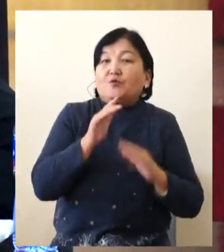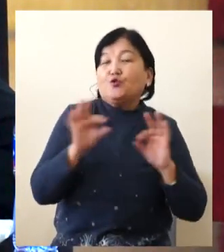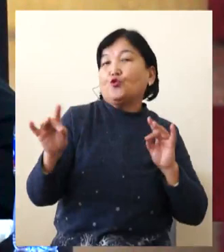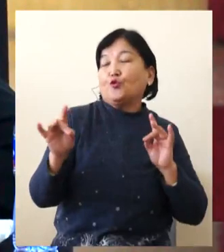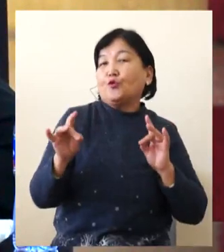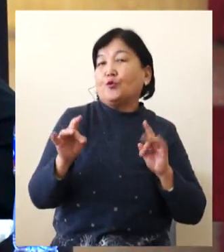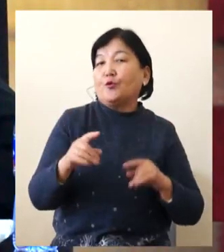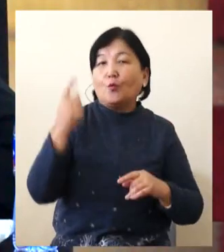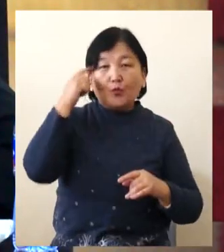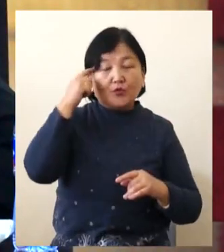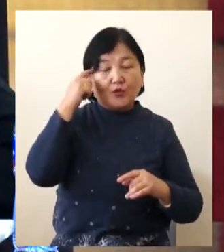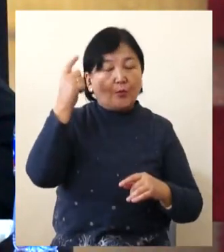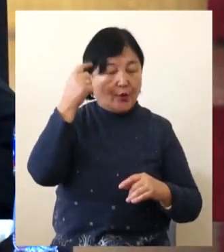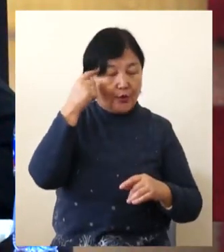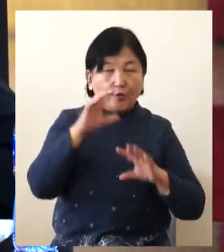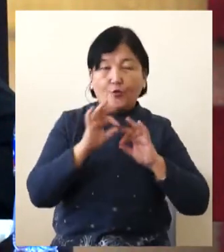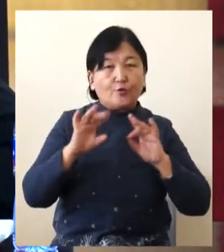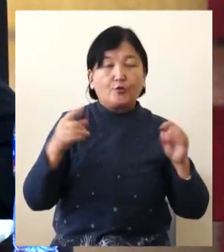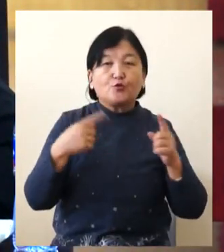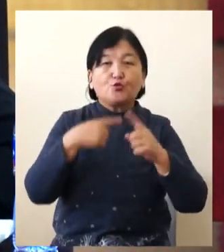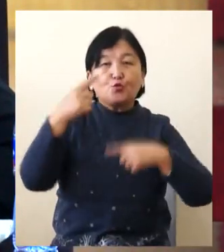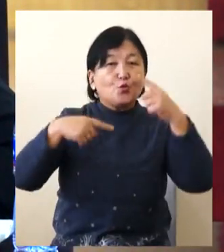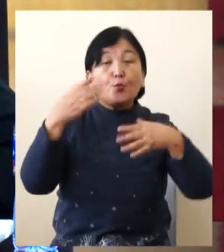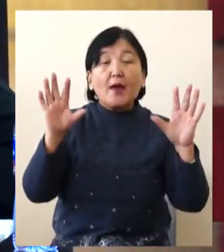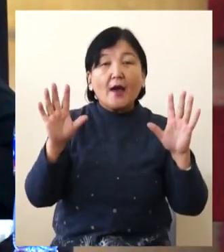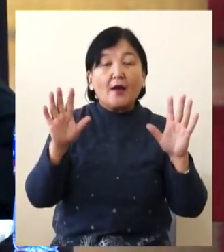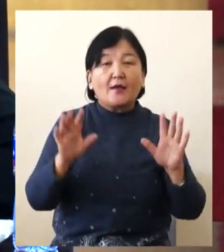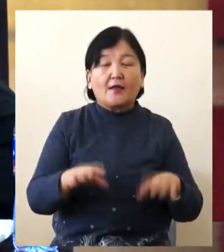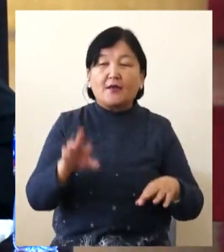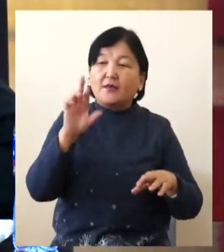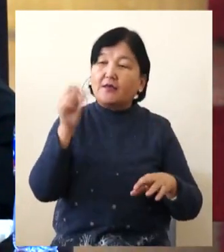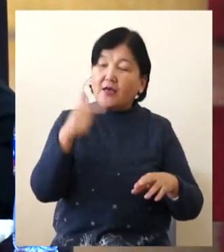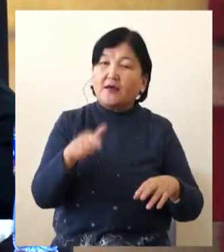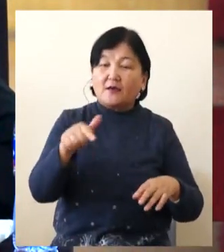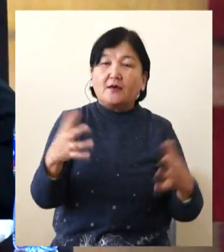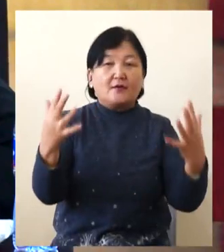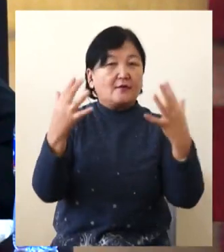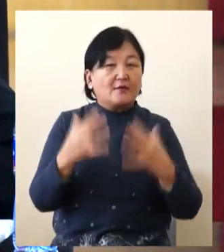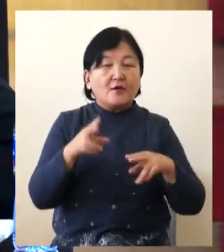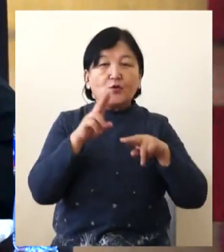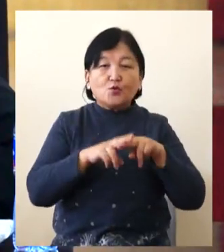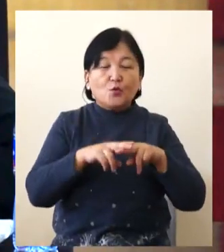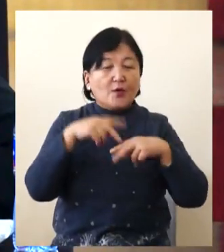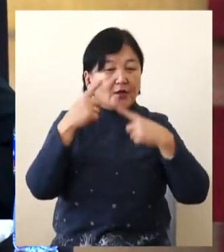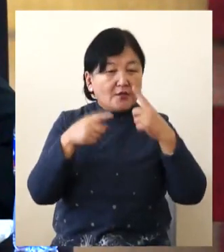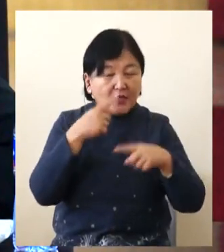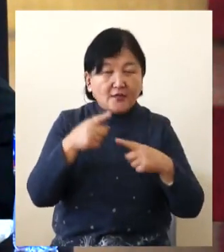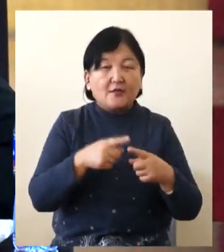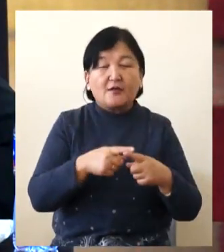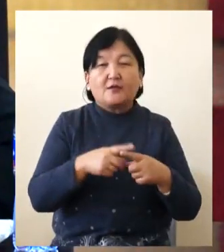гэж хэлж. Үзэл бодлын зөрөө байга. Энийг яг ингэж суугаад ярддаг, хилцдэг ийм механизм нь илүү баймаар